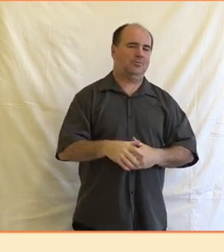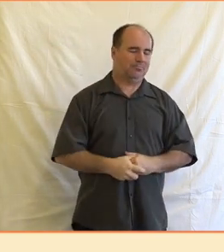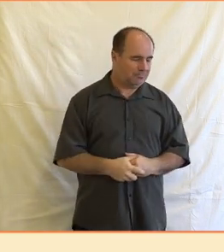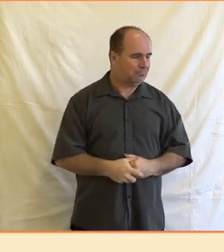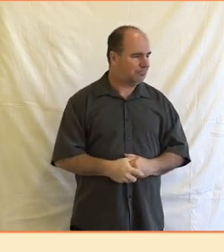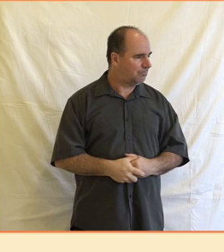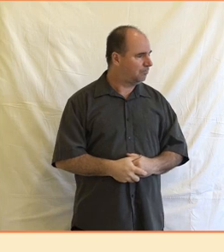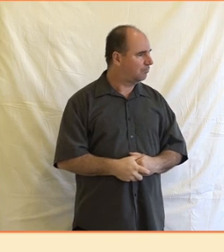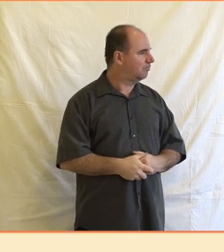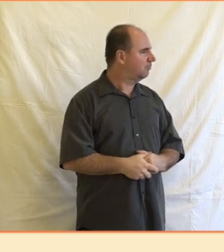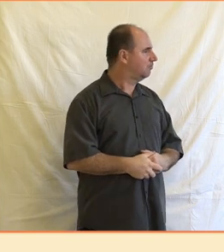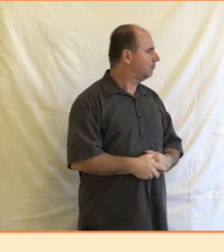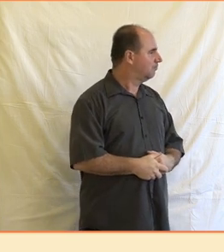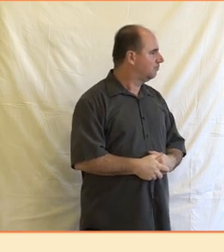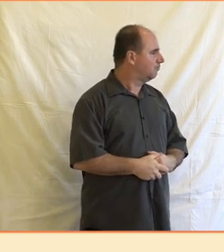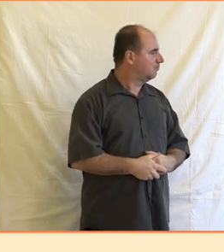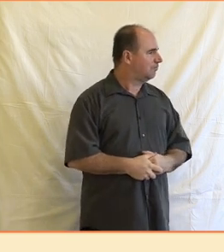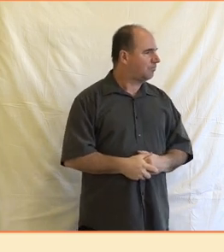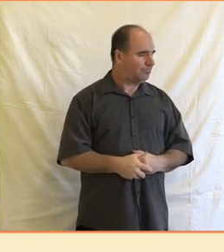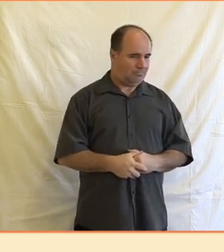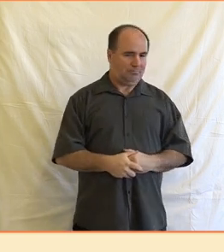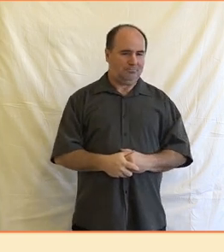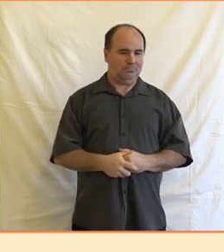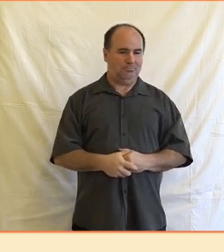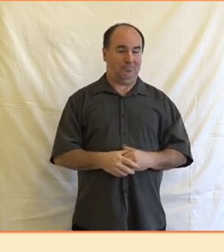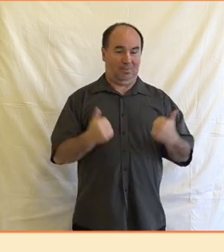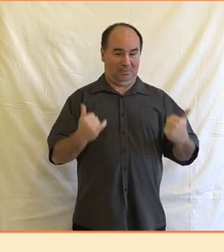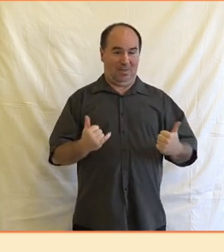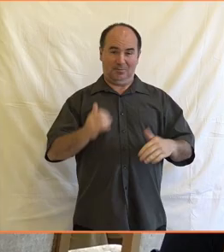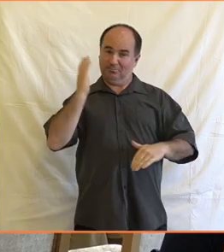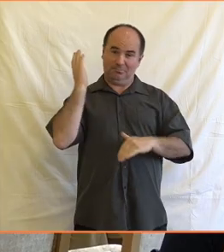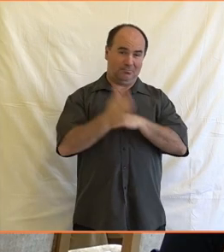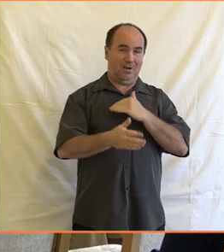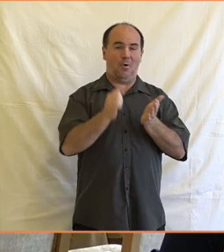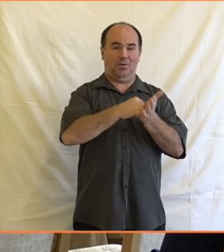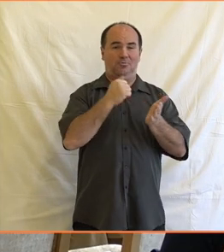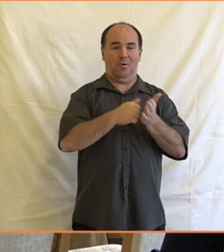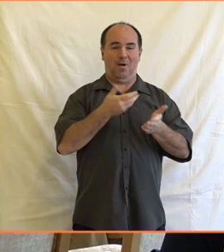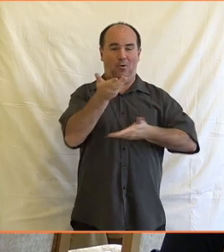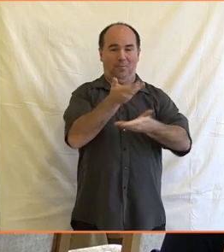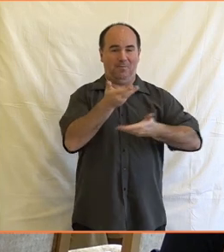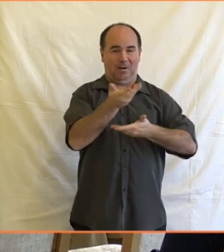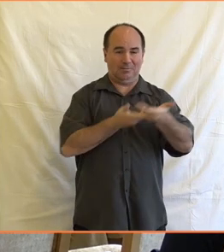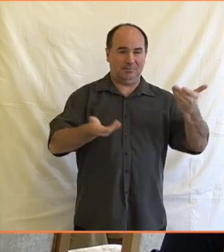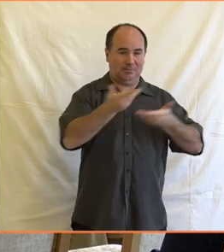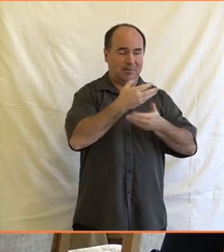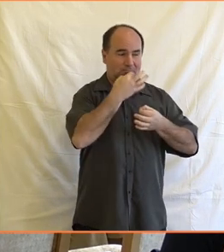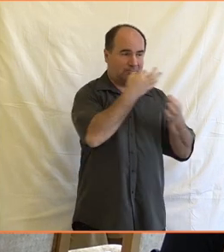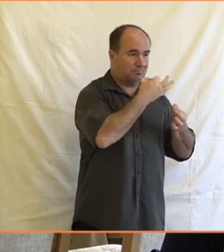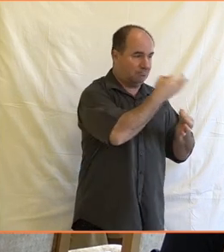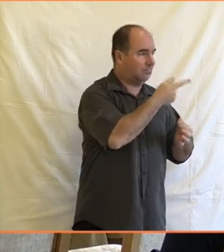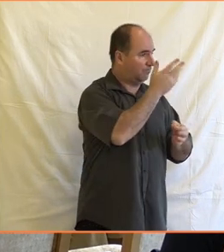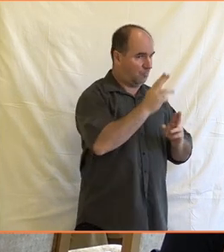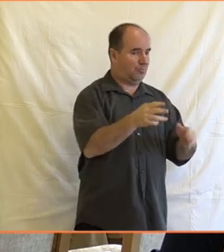Tak, a teď rovnou přecházíme k tiskové konferenci, na které primárně tady představíme výsledky toho našeho